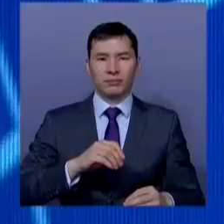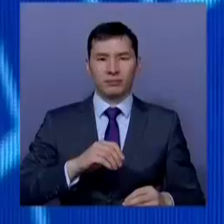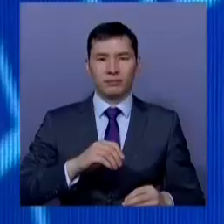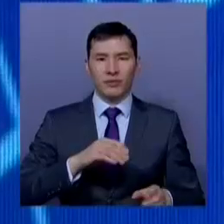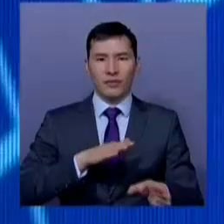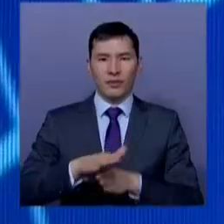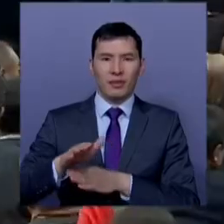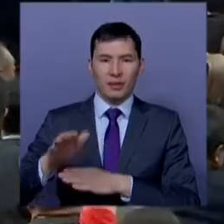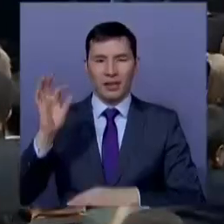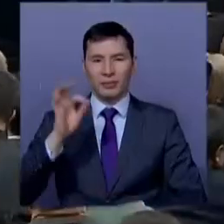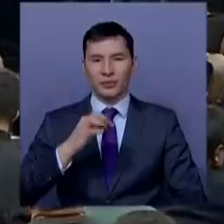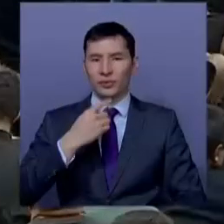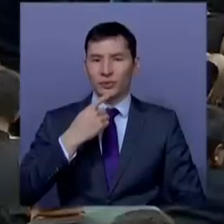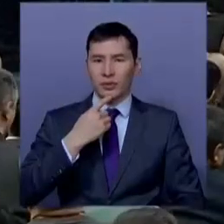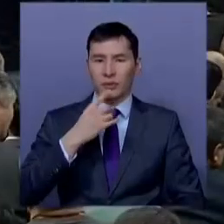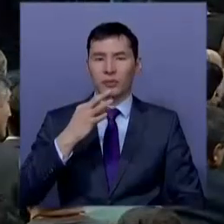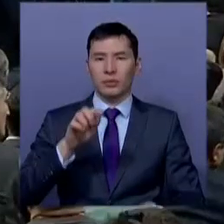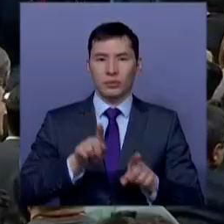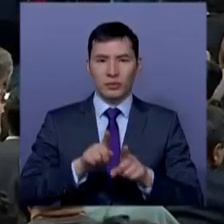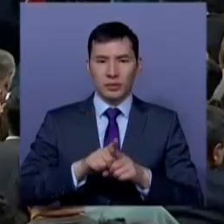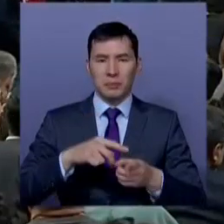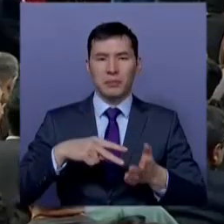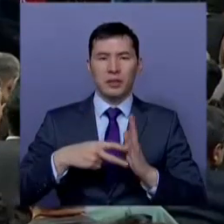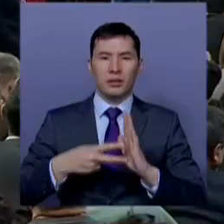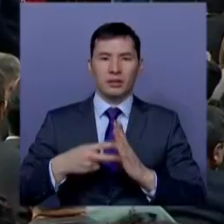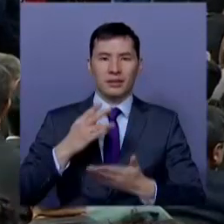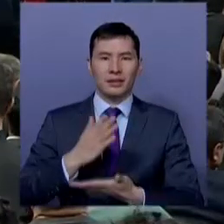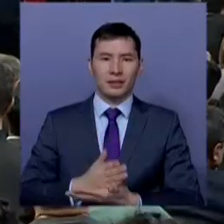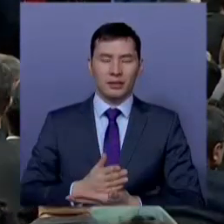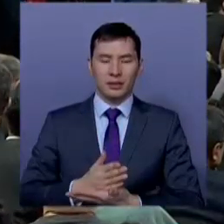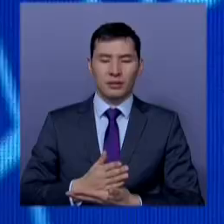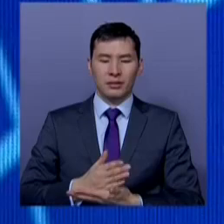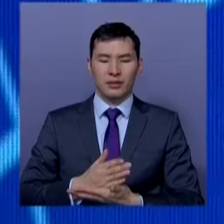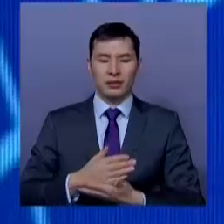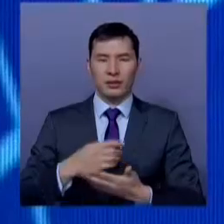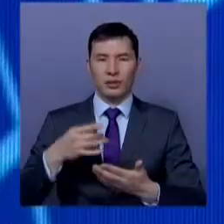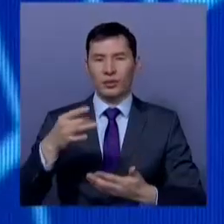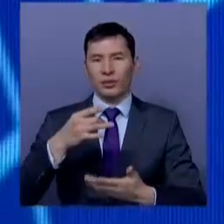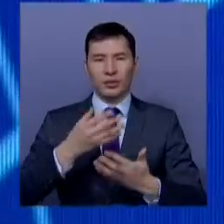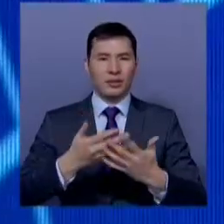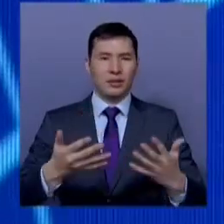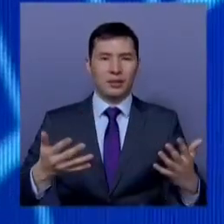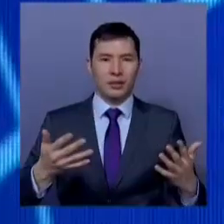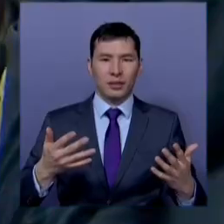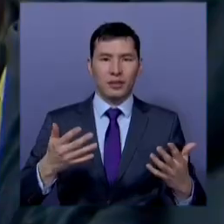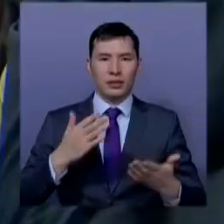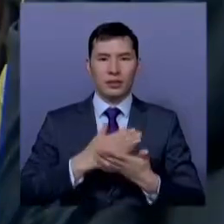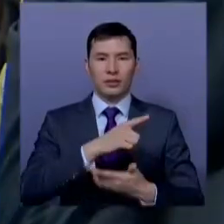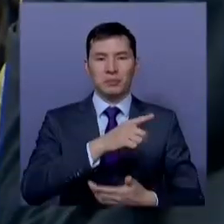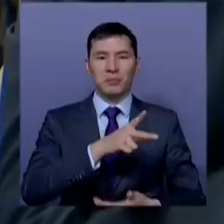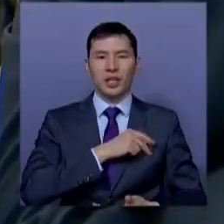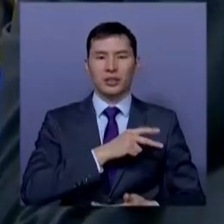не делается. Но тем не менее есть планы по различным районам, когда некоторые дачные